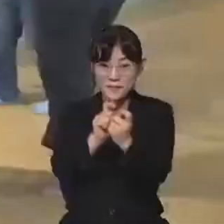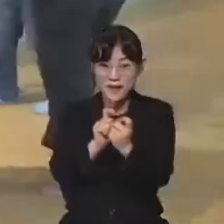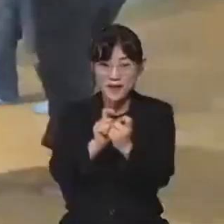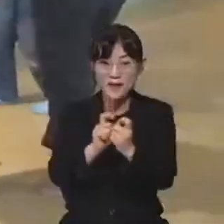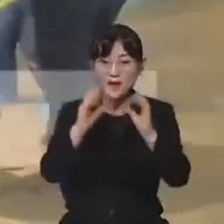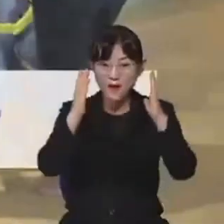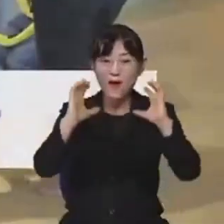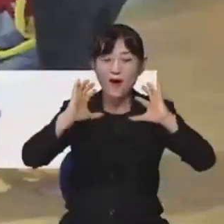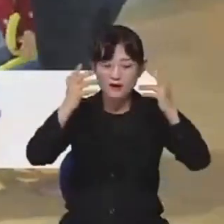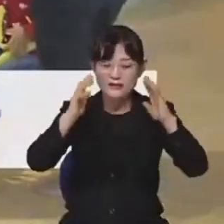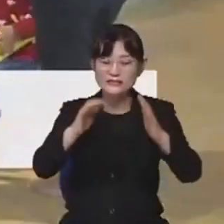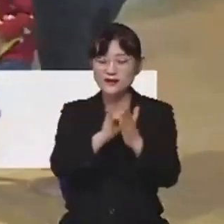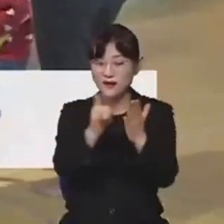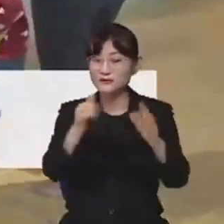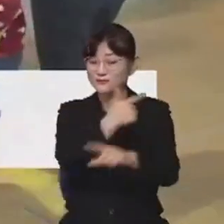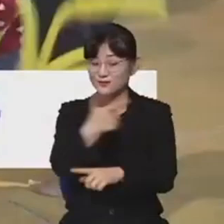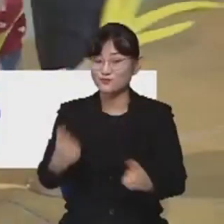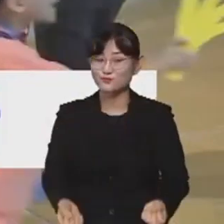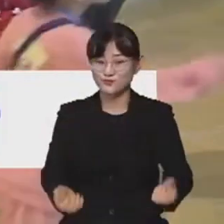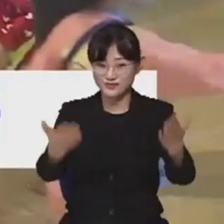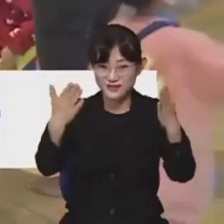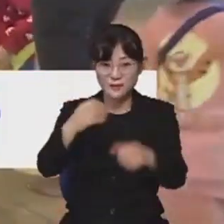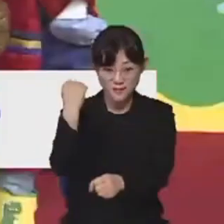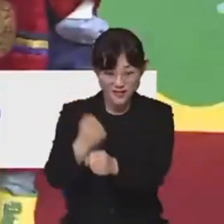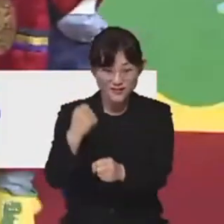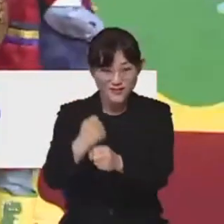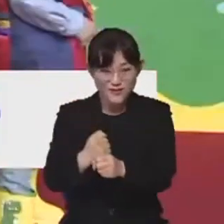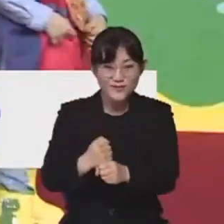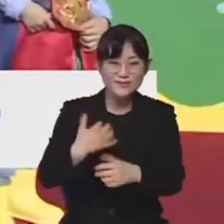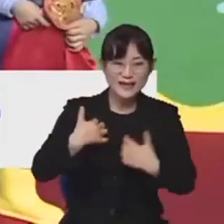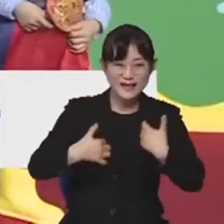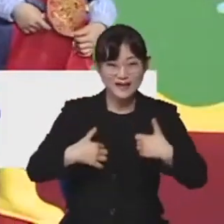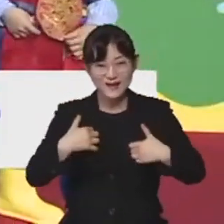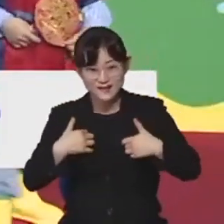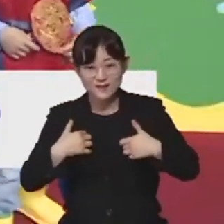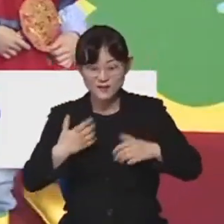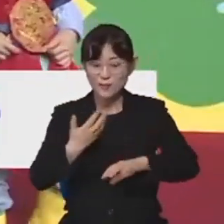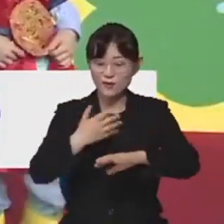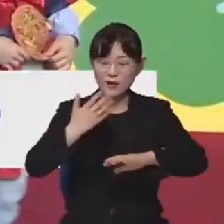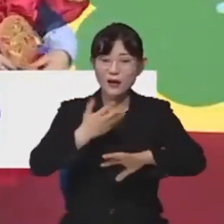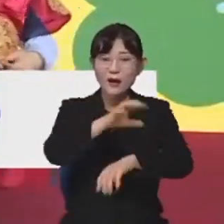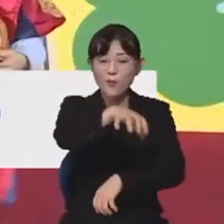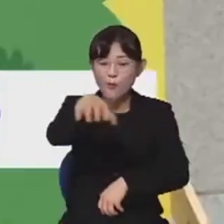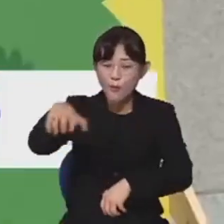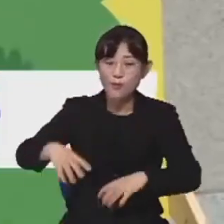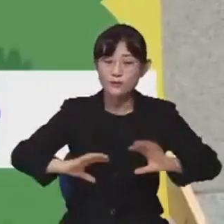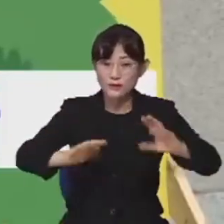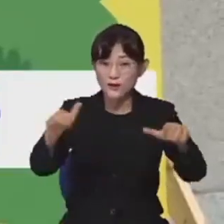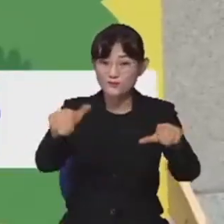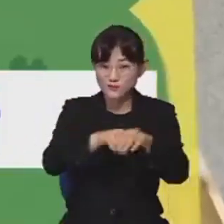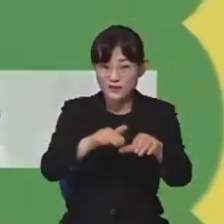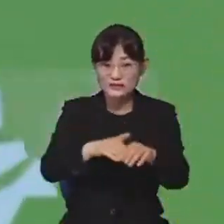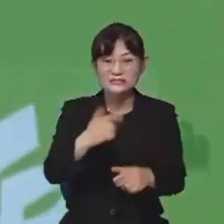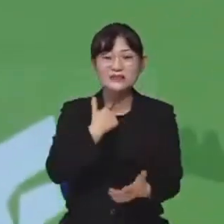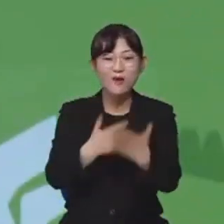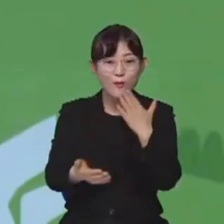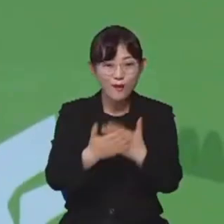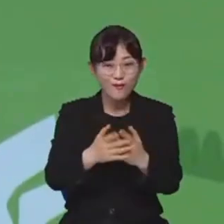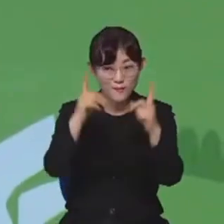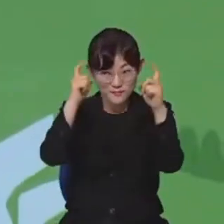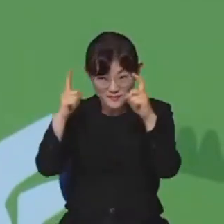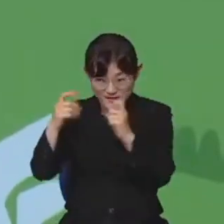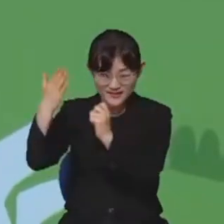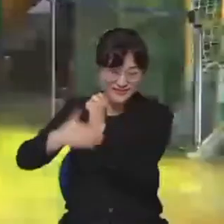가족 대축제. 만들고 뛰놀며 세계 각국의 문화를 체험하고 스티커 사진으로 추억도 한 장